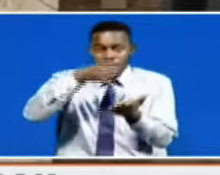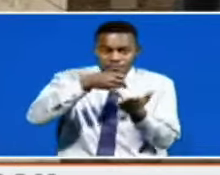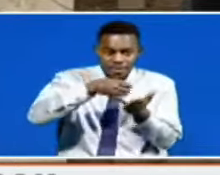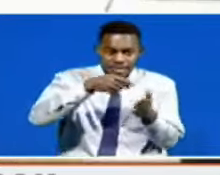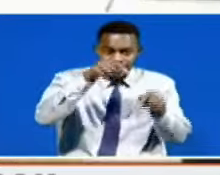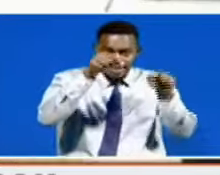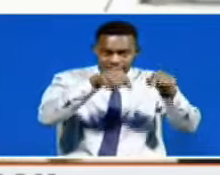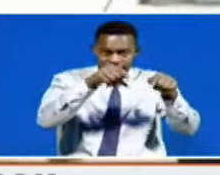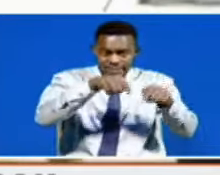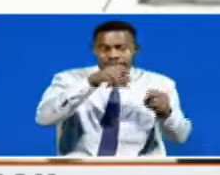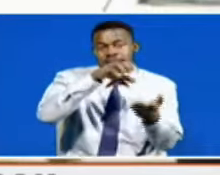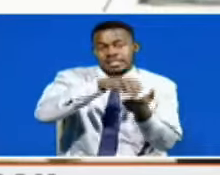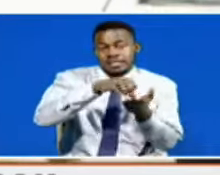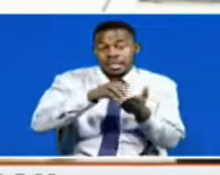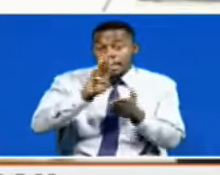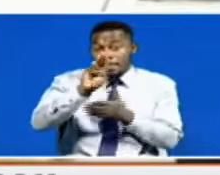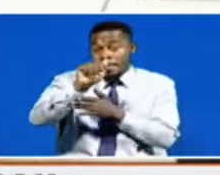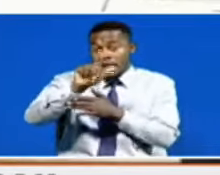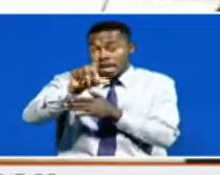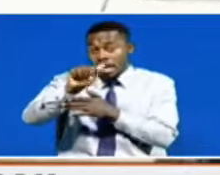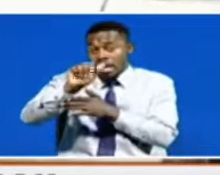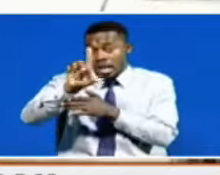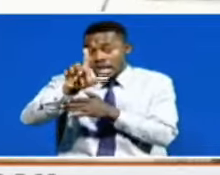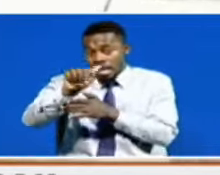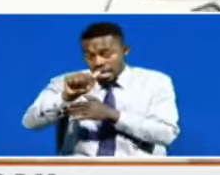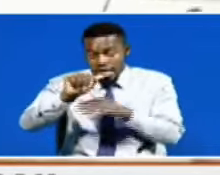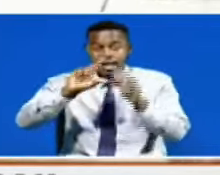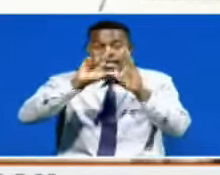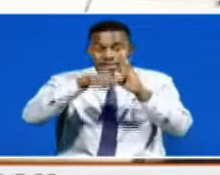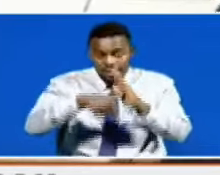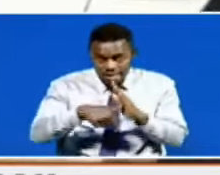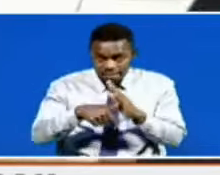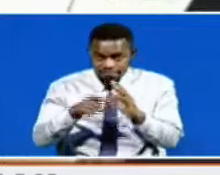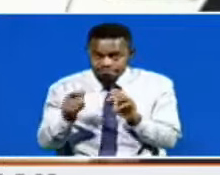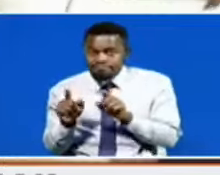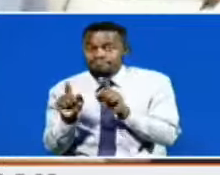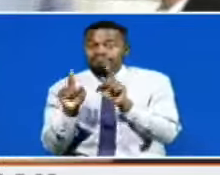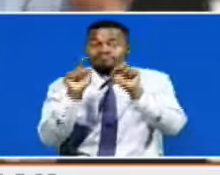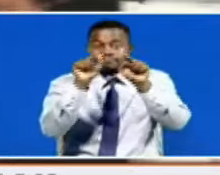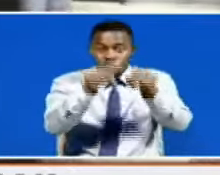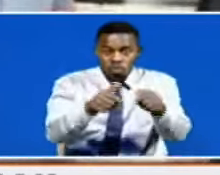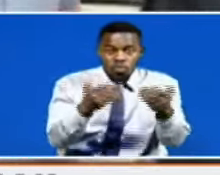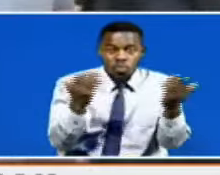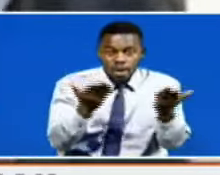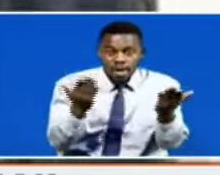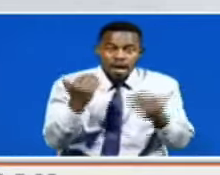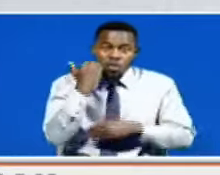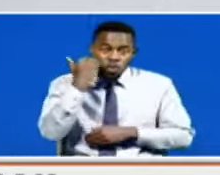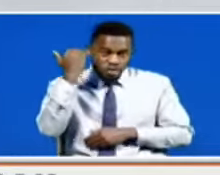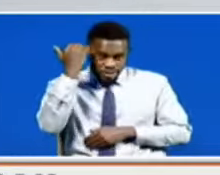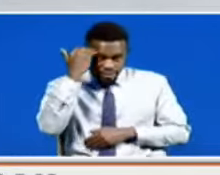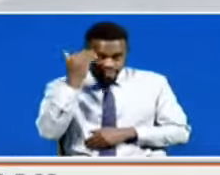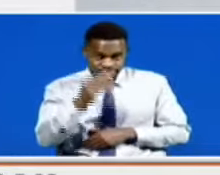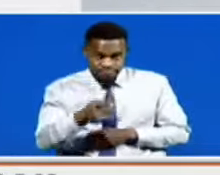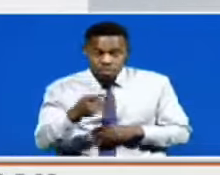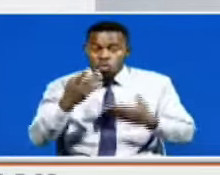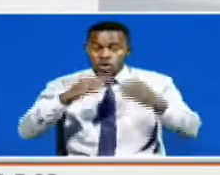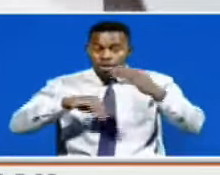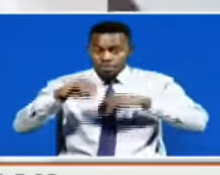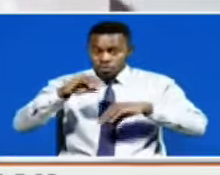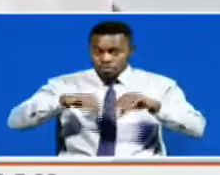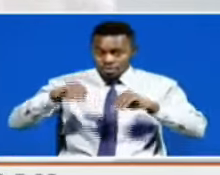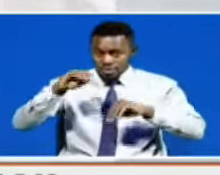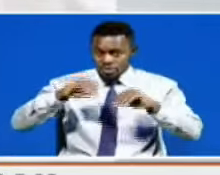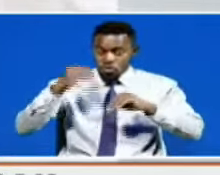katika kashfa hiyo. Balala baadaye wakafikishwa mbele ya mahakama ya kupambana na ufisadi huko Malindi akikabiliwa na mashtaka